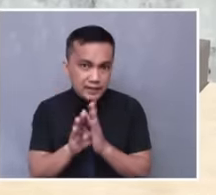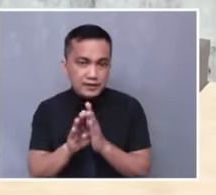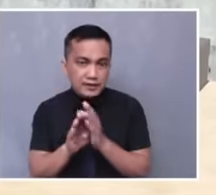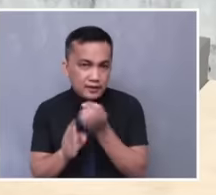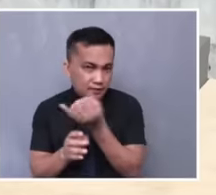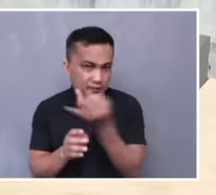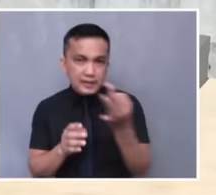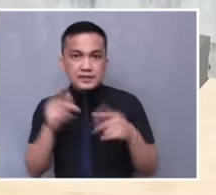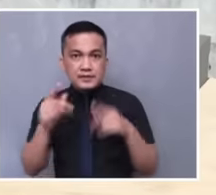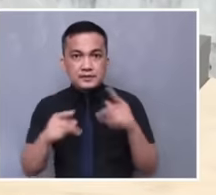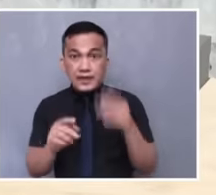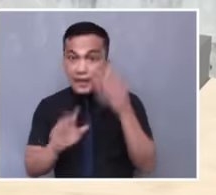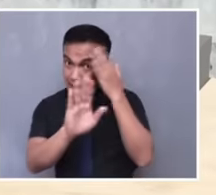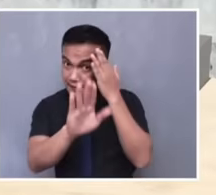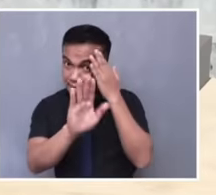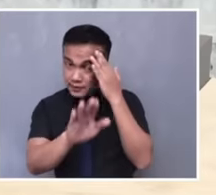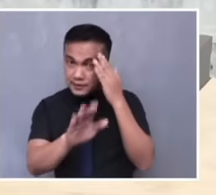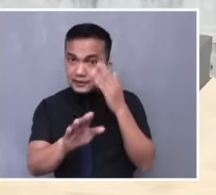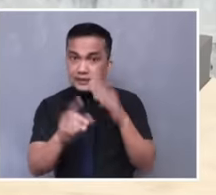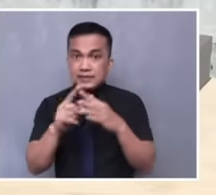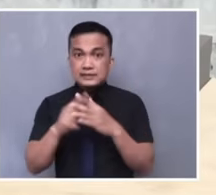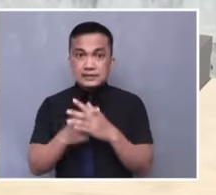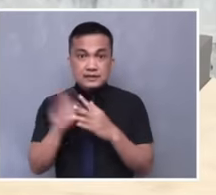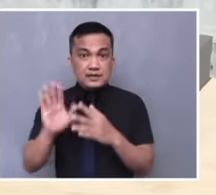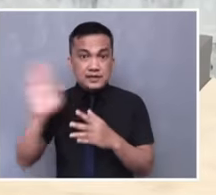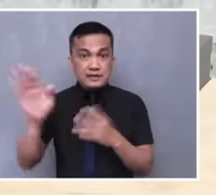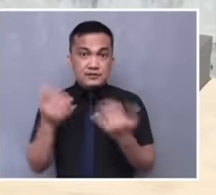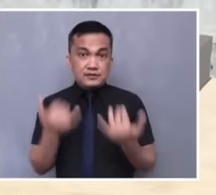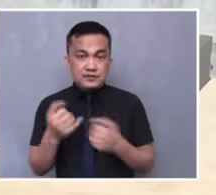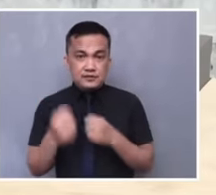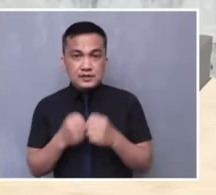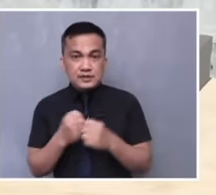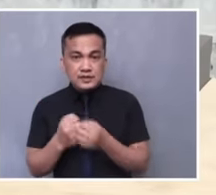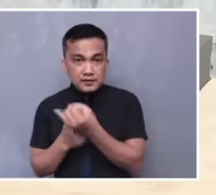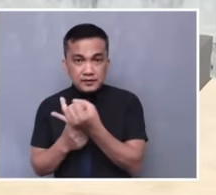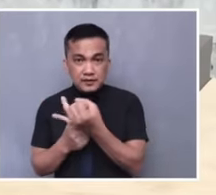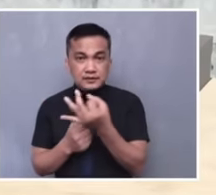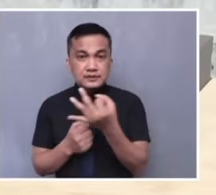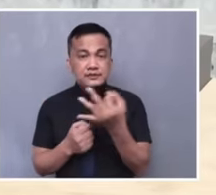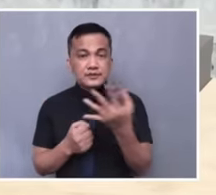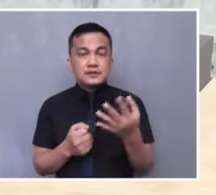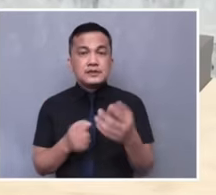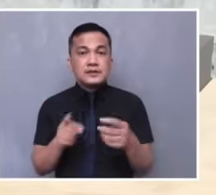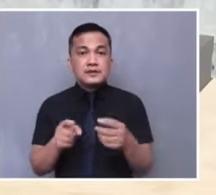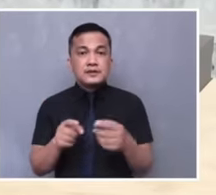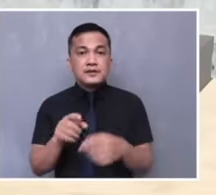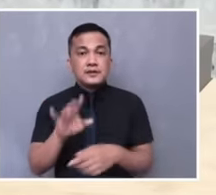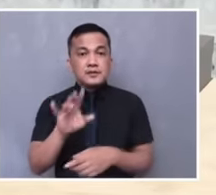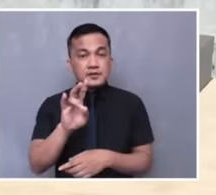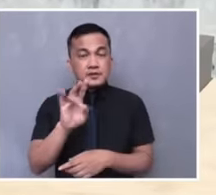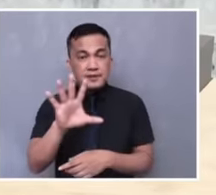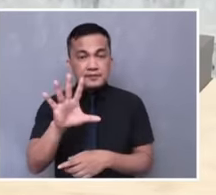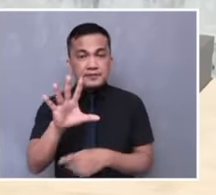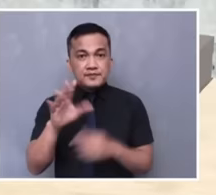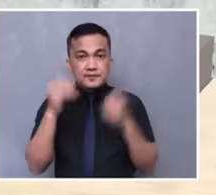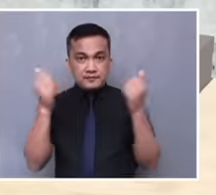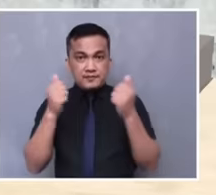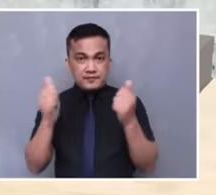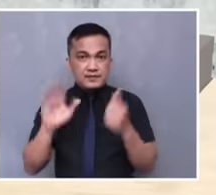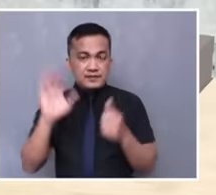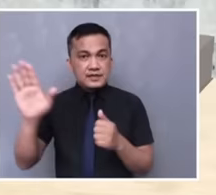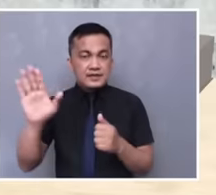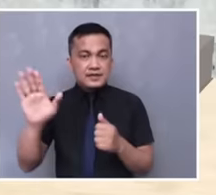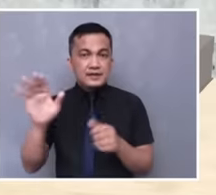alam nyo ba na sinimulan na nila ngayong taon ng countdown para sa ika-75 anibersaryo ng kanilang kasarilan?